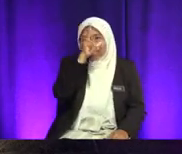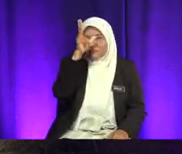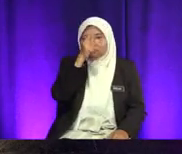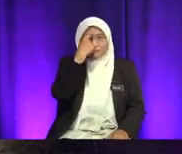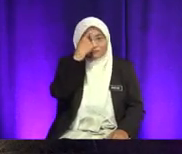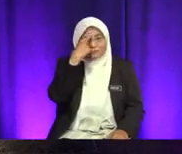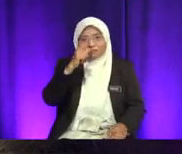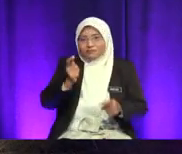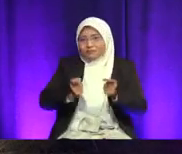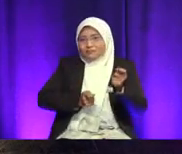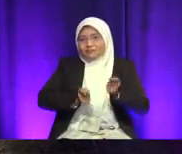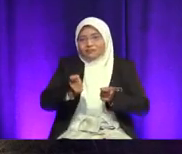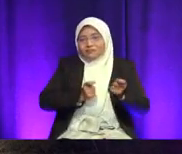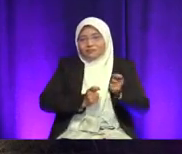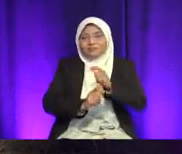sendiri